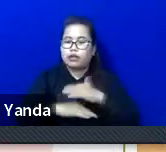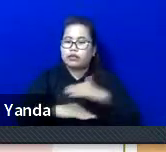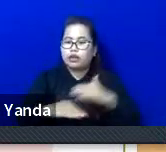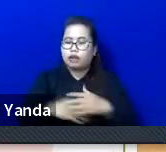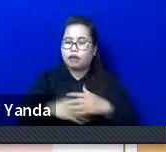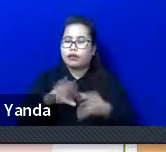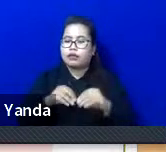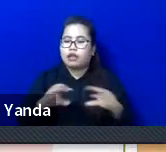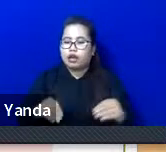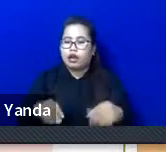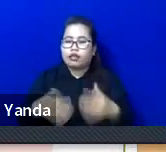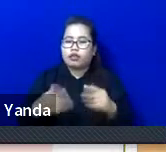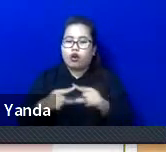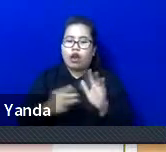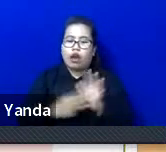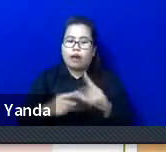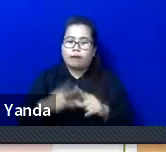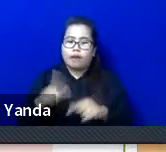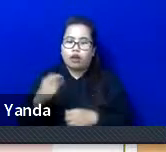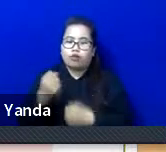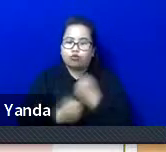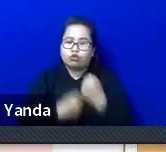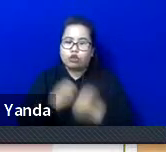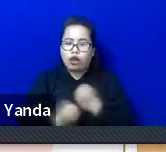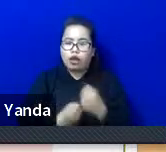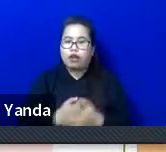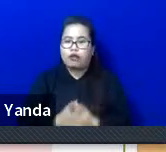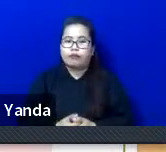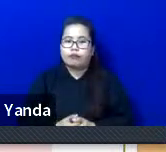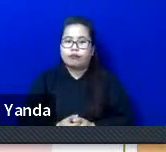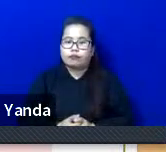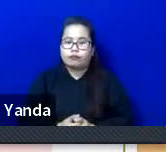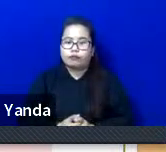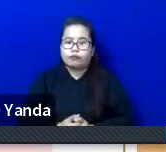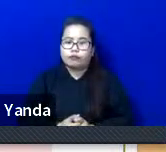pekerjaan, amal-amal usaha ya,